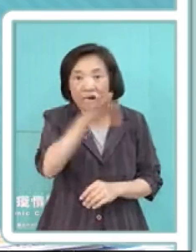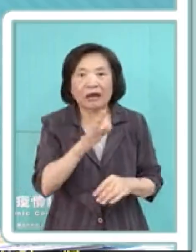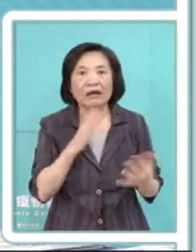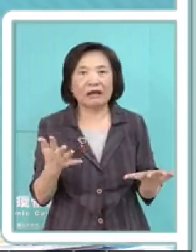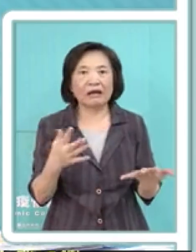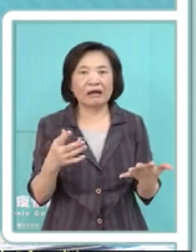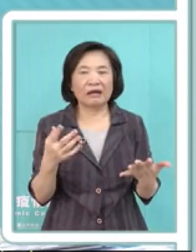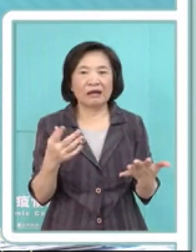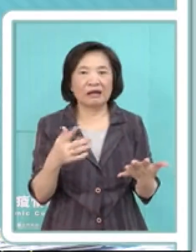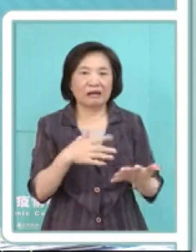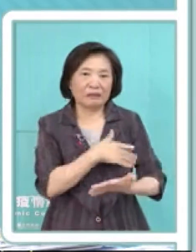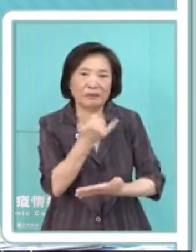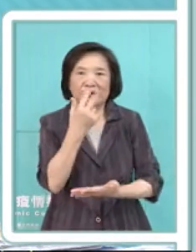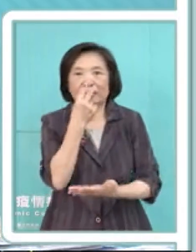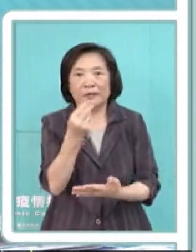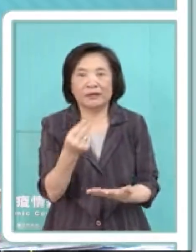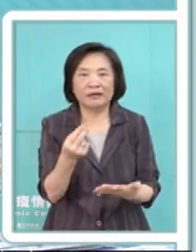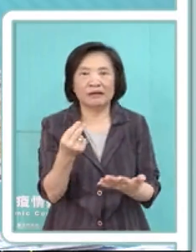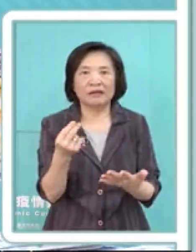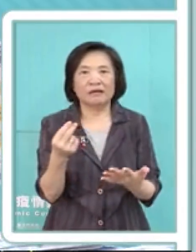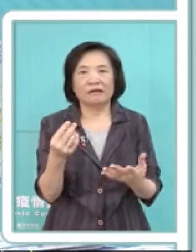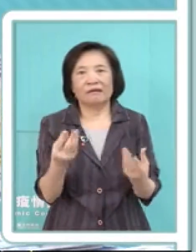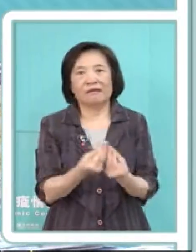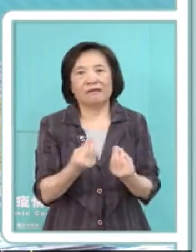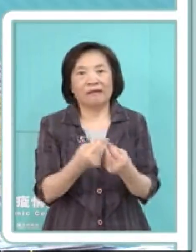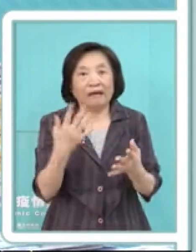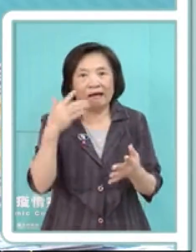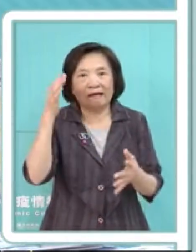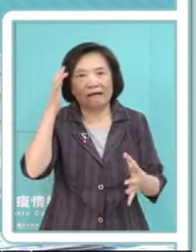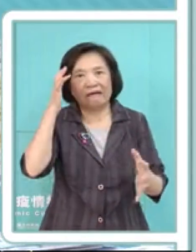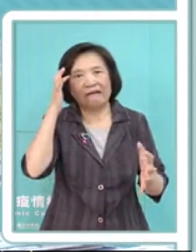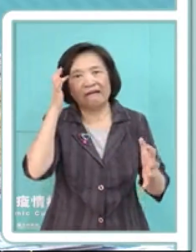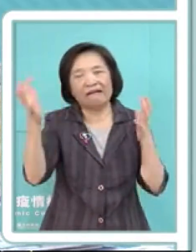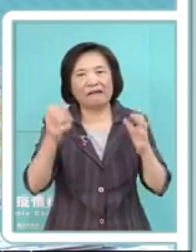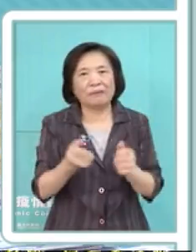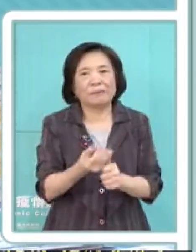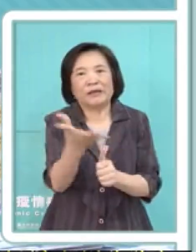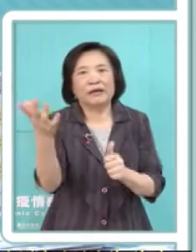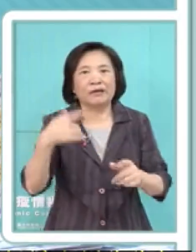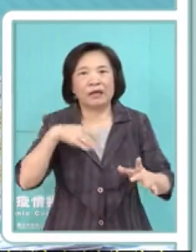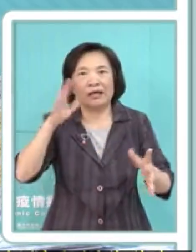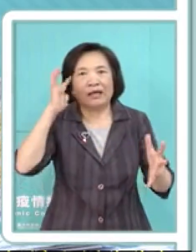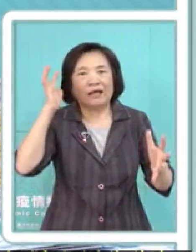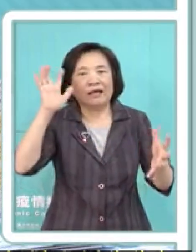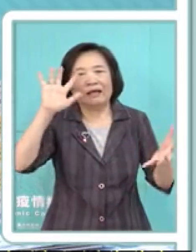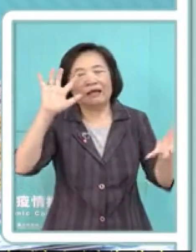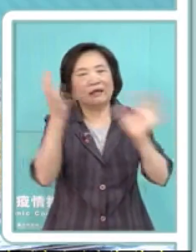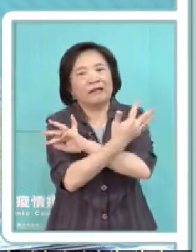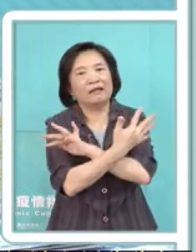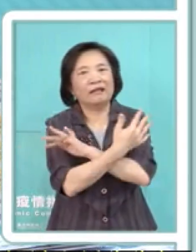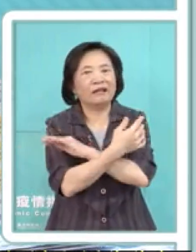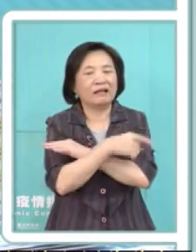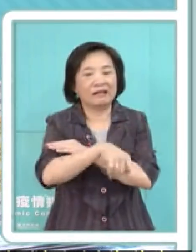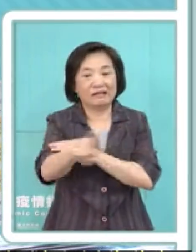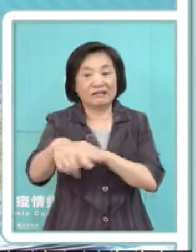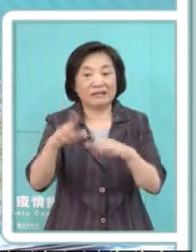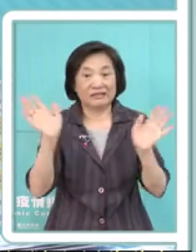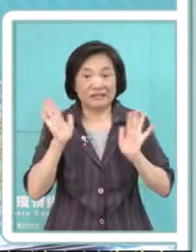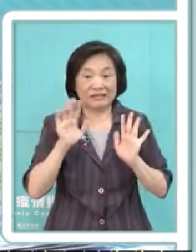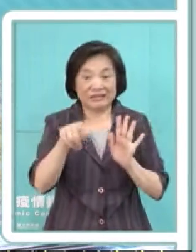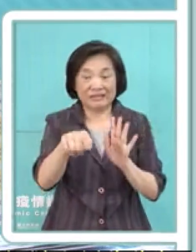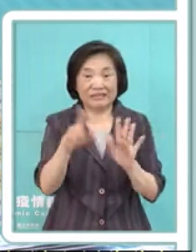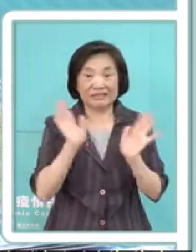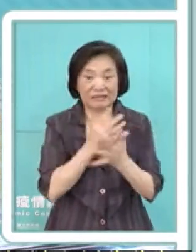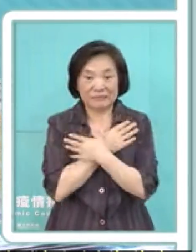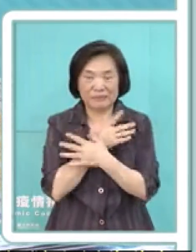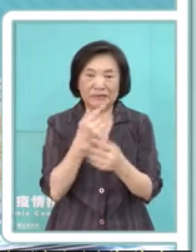哦，才一个周末回来，天哪，我这个。我现在还知道说，这些小朋友的家长有没有在台北